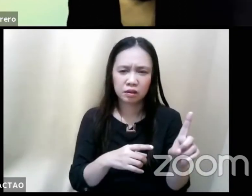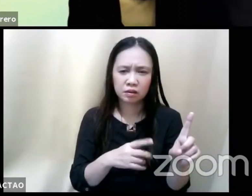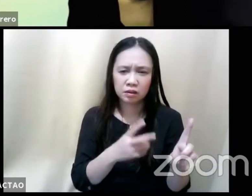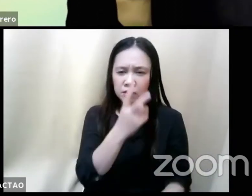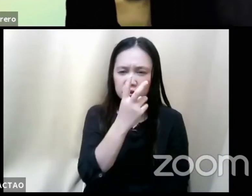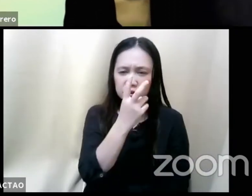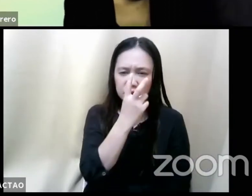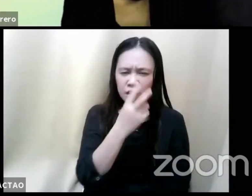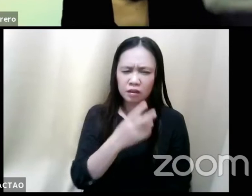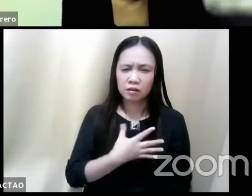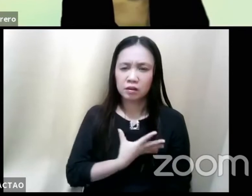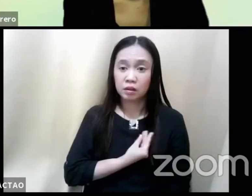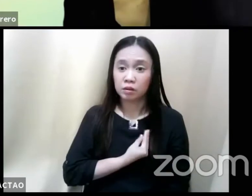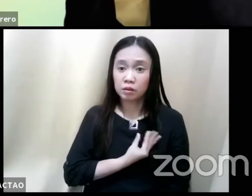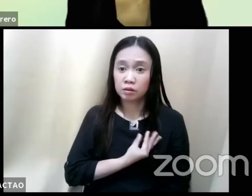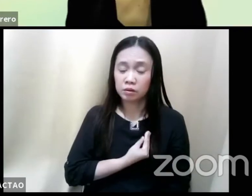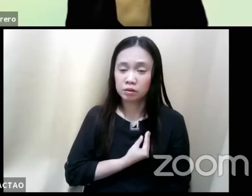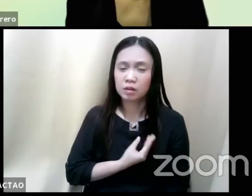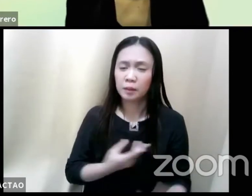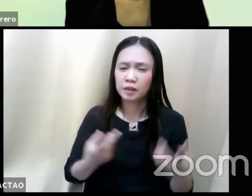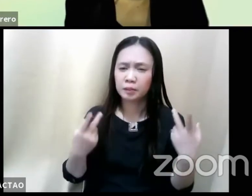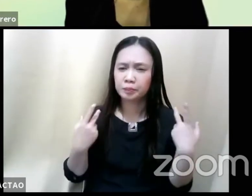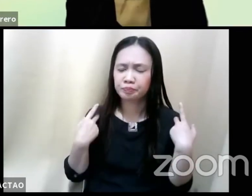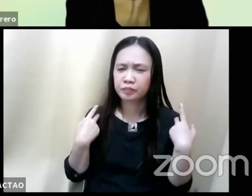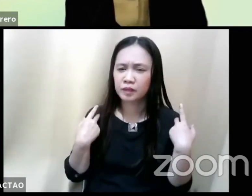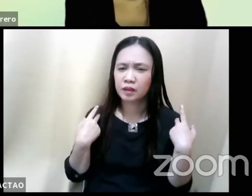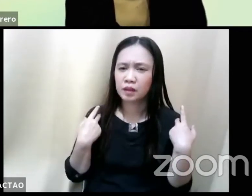ka na, di ba? So yun, may advantage sila pagdating sa ganung